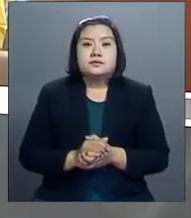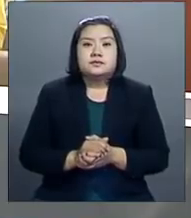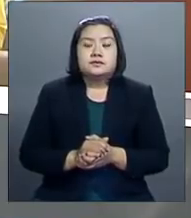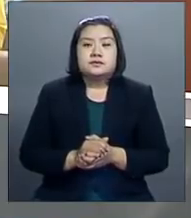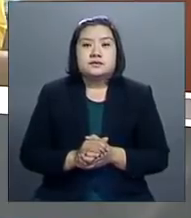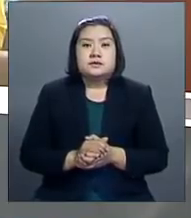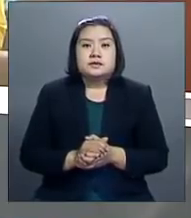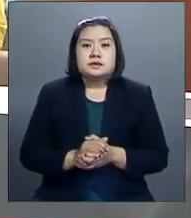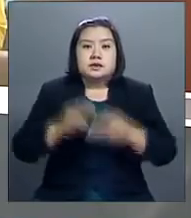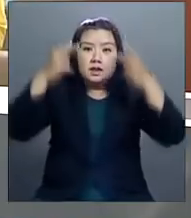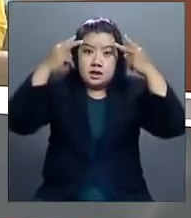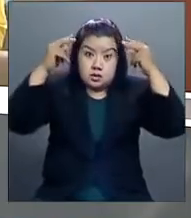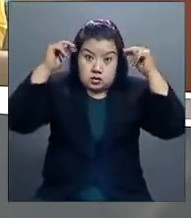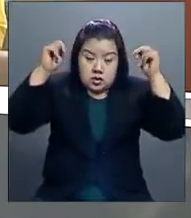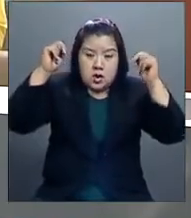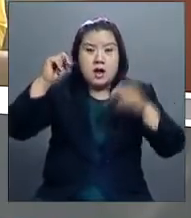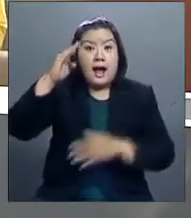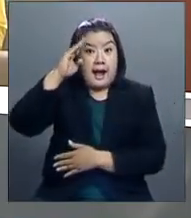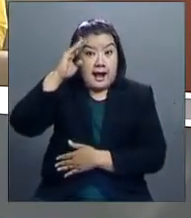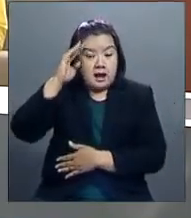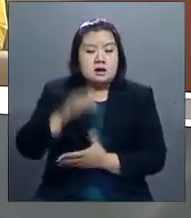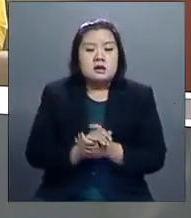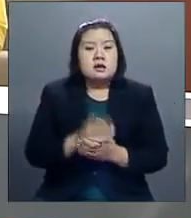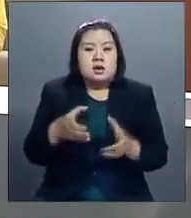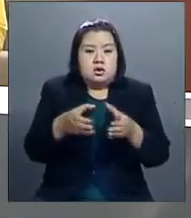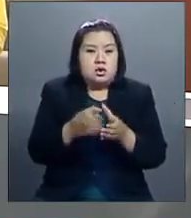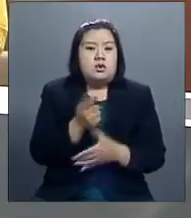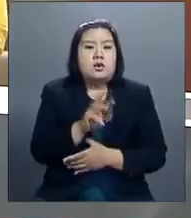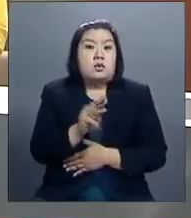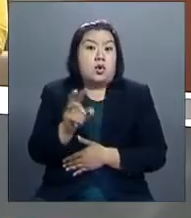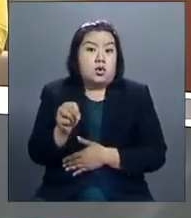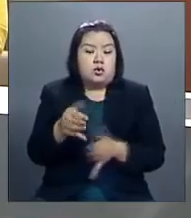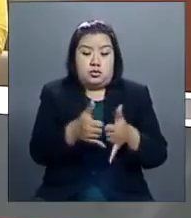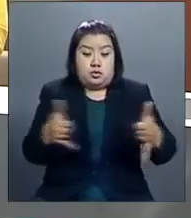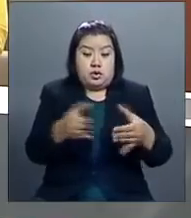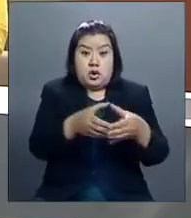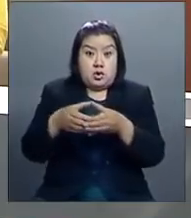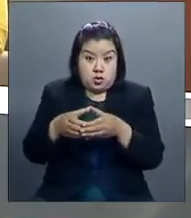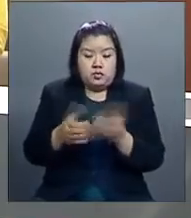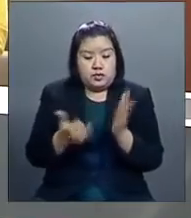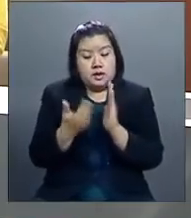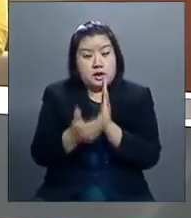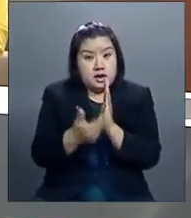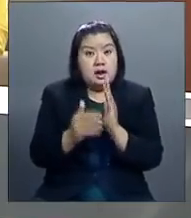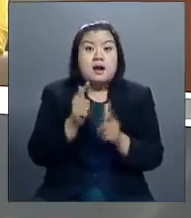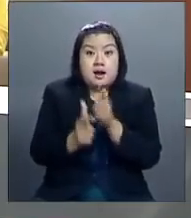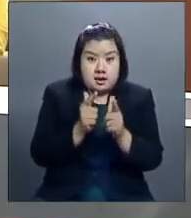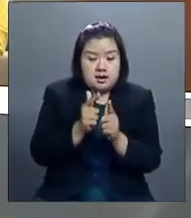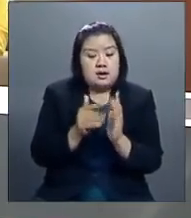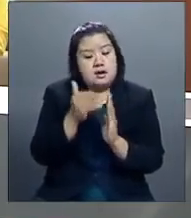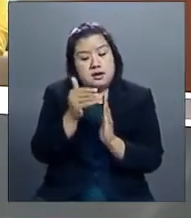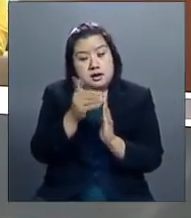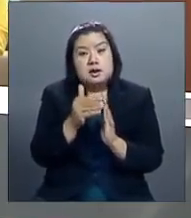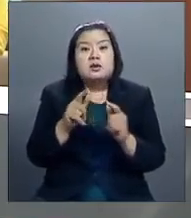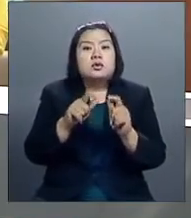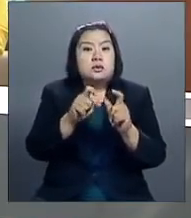ึ่งนายกรัฐมนตรีและรัฐมนตรีที่ได้รับมอบหมายถึงตอนนี้ก็ลงพื้นที่ตรวจราชการจังหวัดเลยและจังหวัดเพชรบูรณ์แล้วนะคะซึ่งนอกจากการติดต